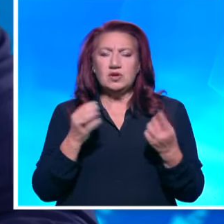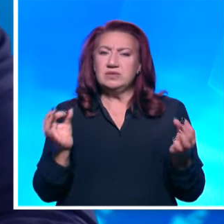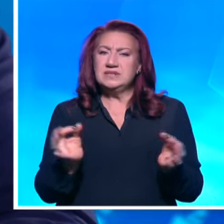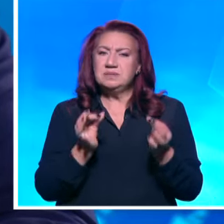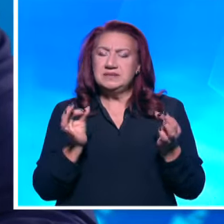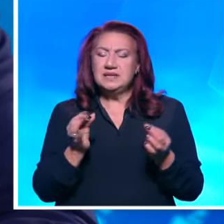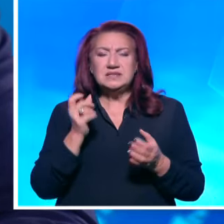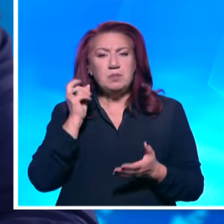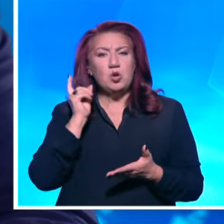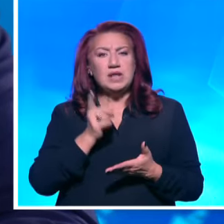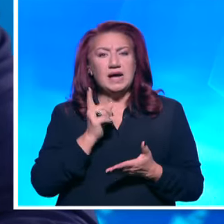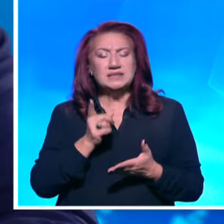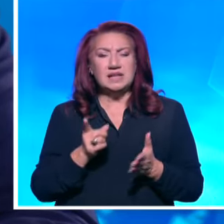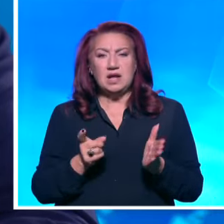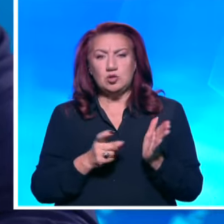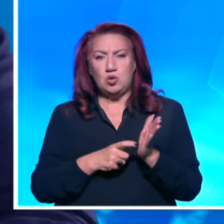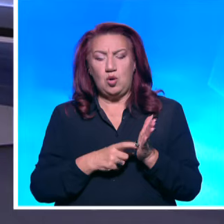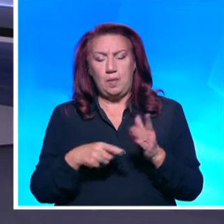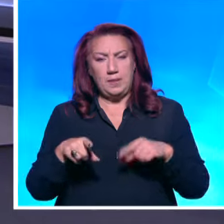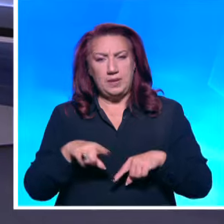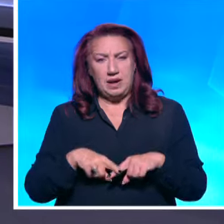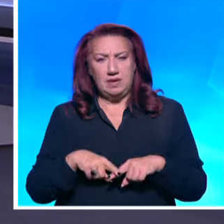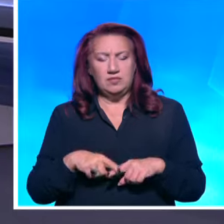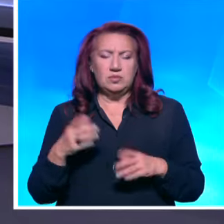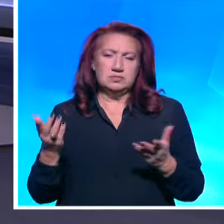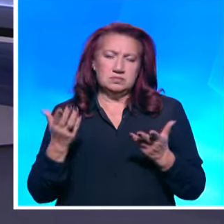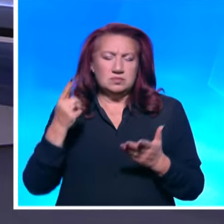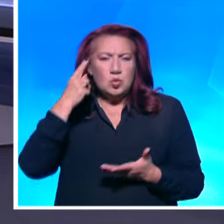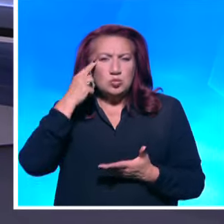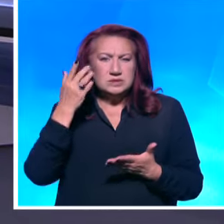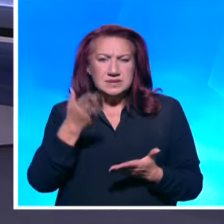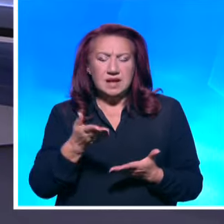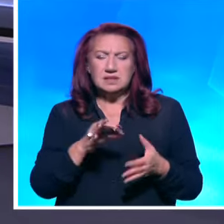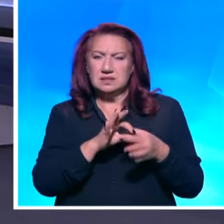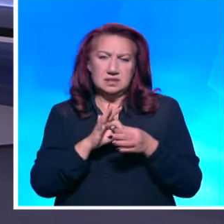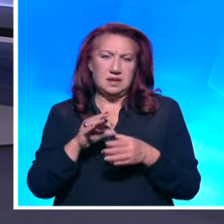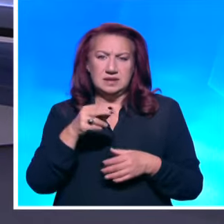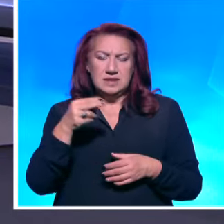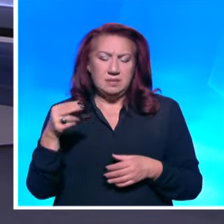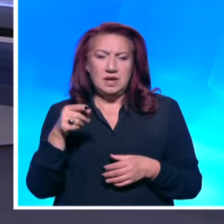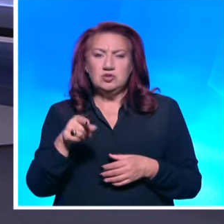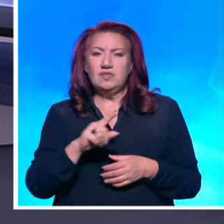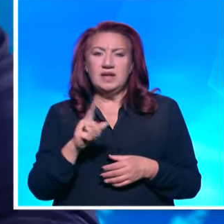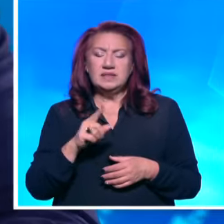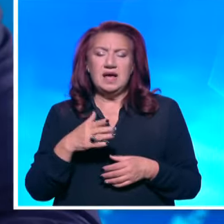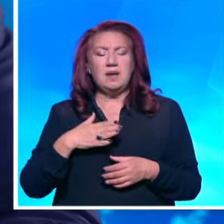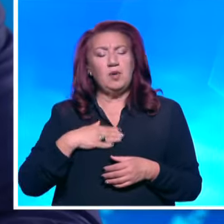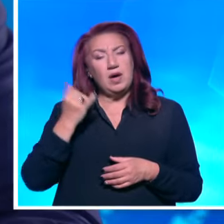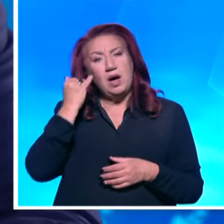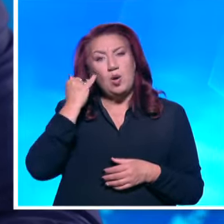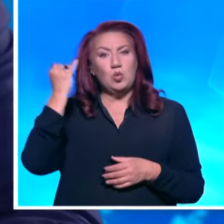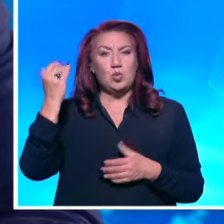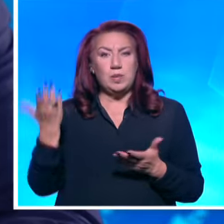наказателно право действително доени на наказателното право в страната това не е моя така импровизация